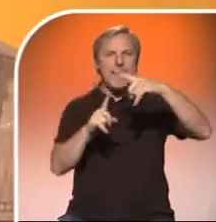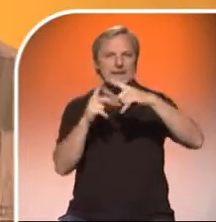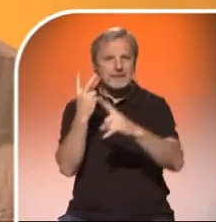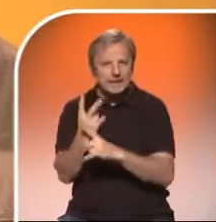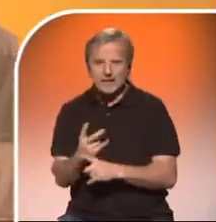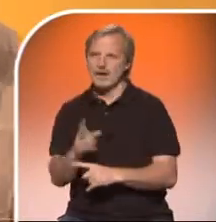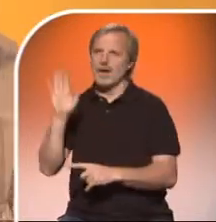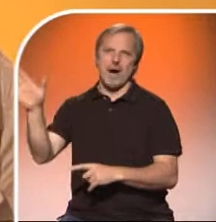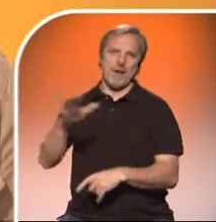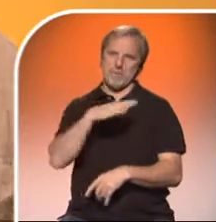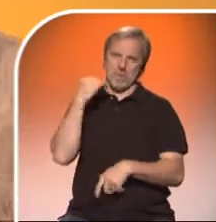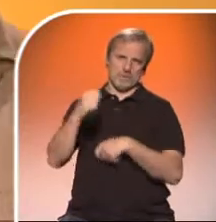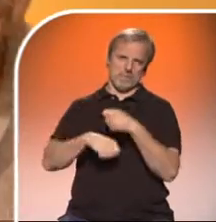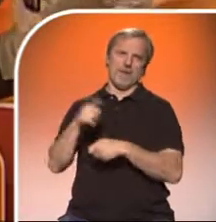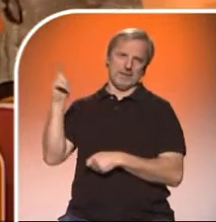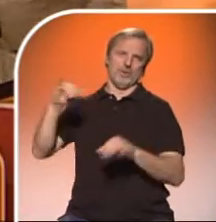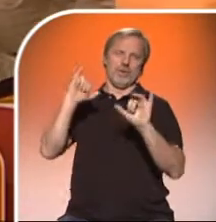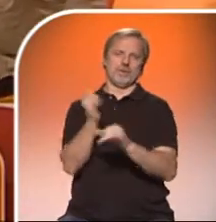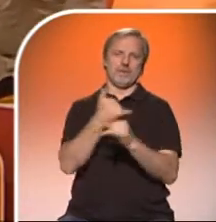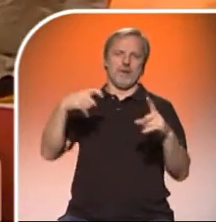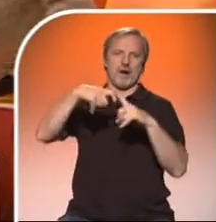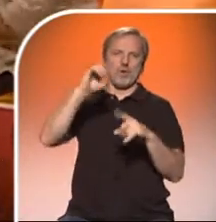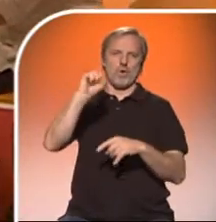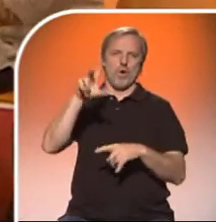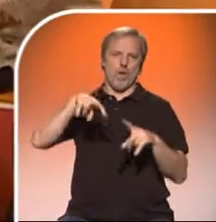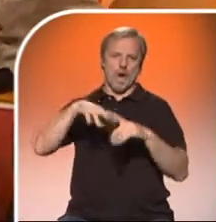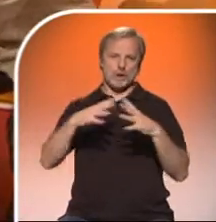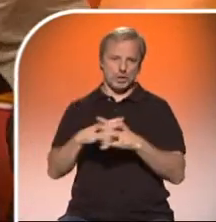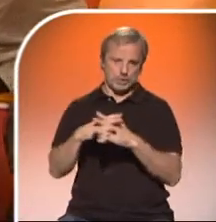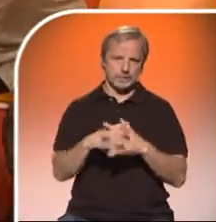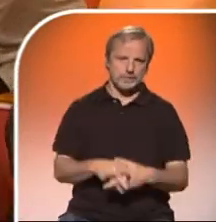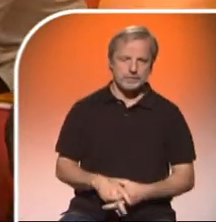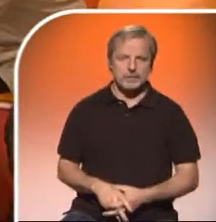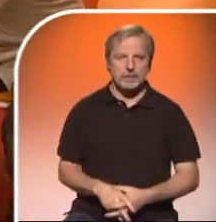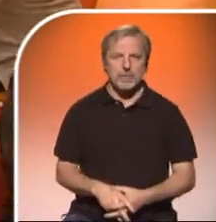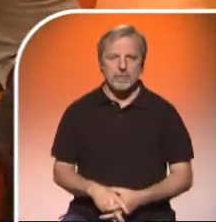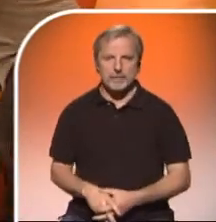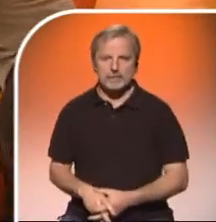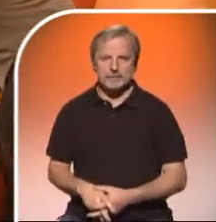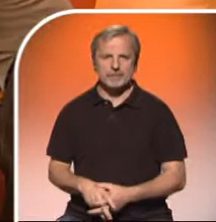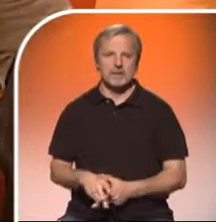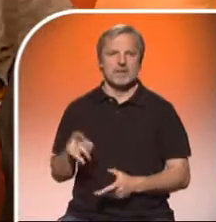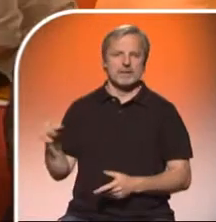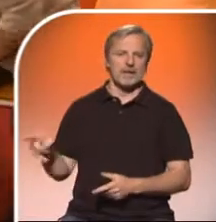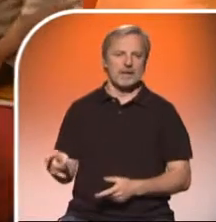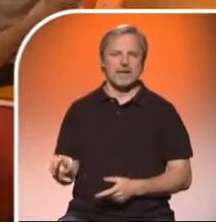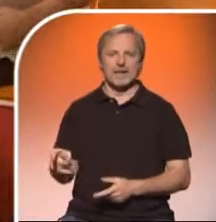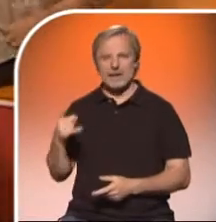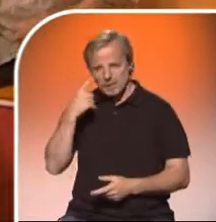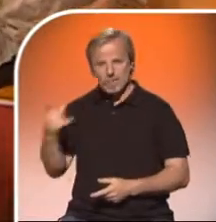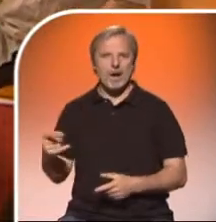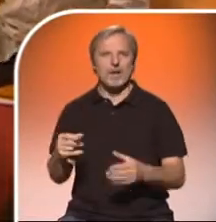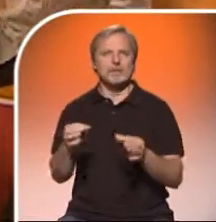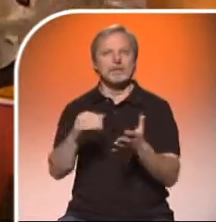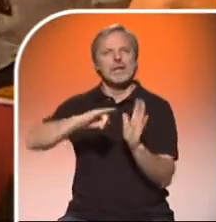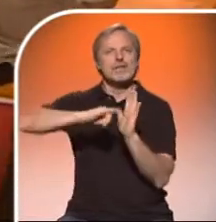dobrý výborně. Den. Dobrý den. No já třetí dítě, ale já to takhle jako rychle to, zmíním, to je taky, dítě, ale to je taky dítě, to je moje dítě, to je